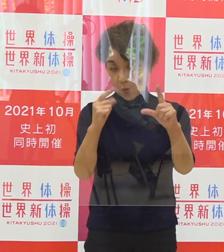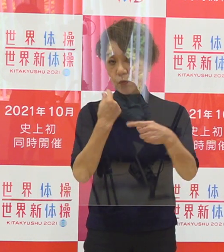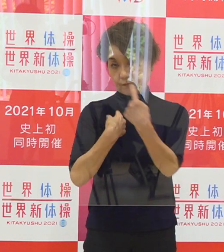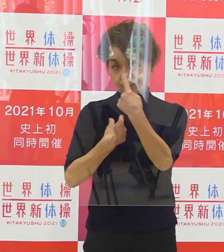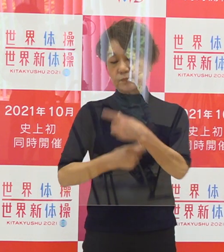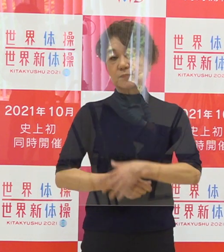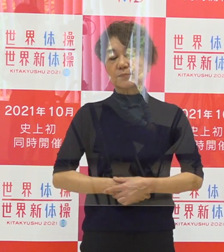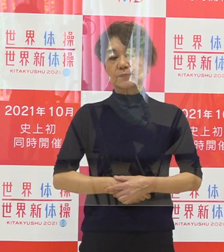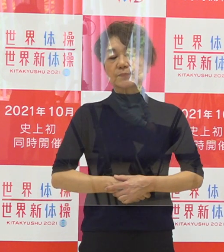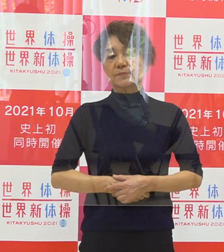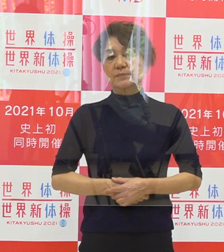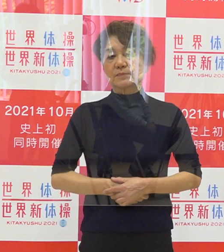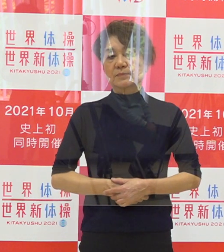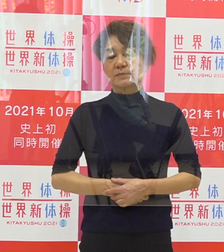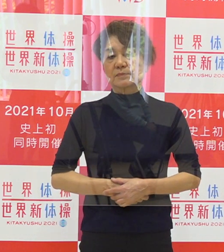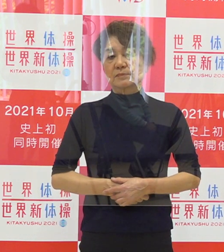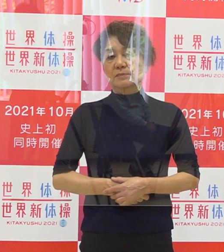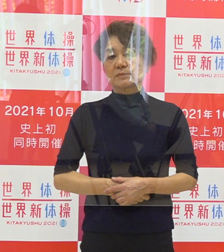ます。